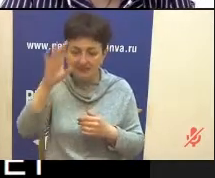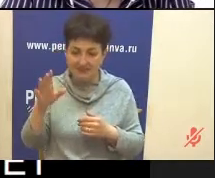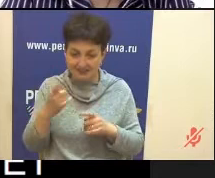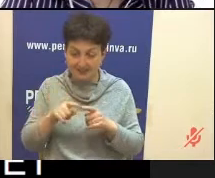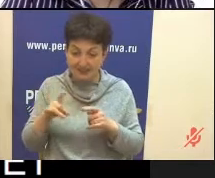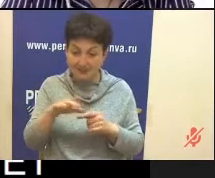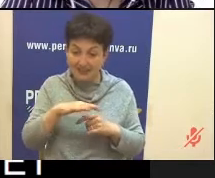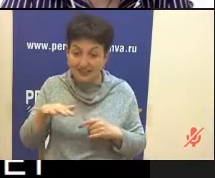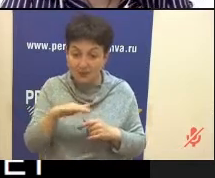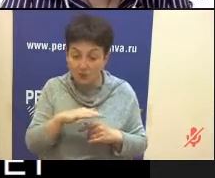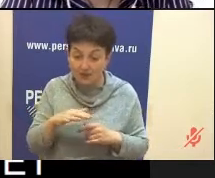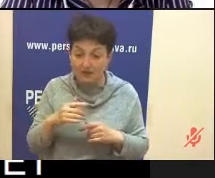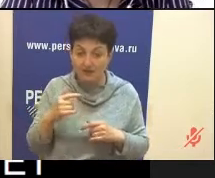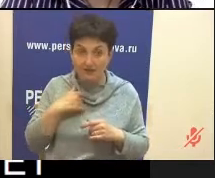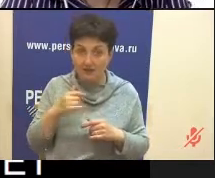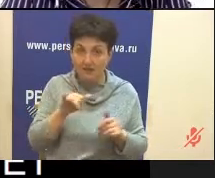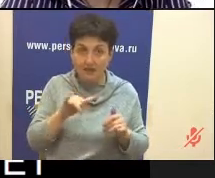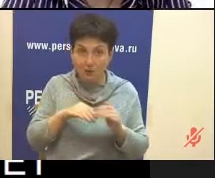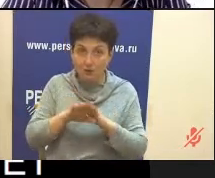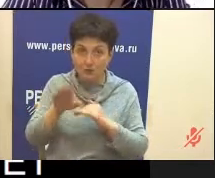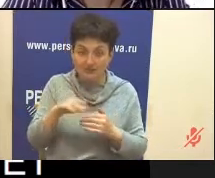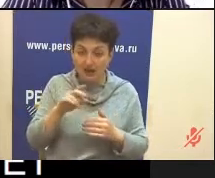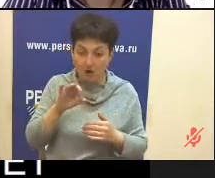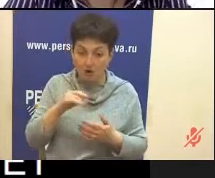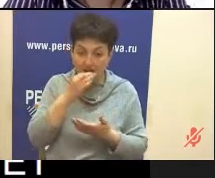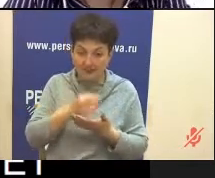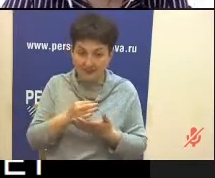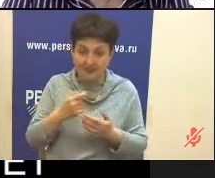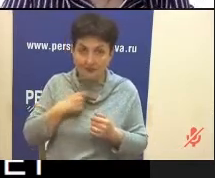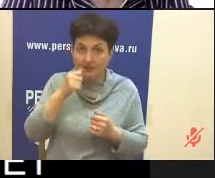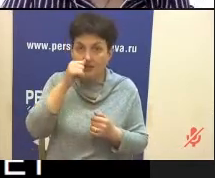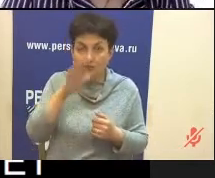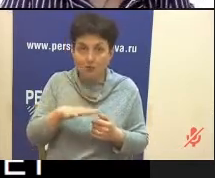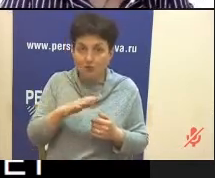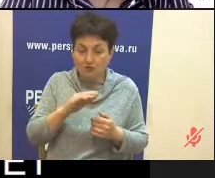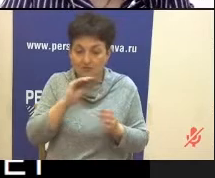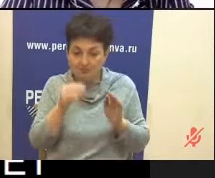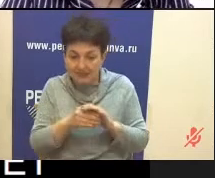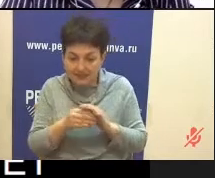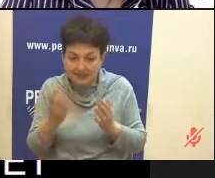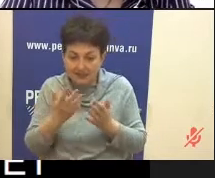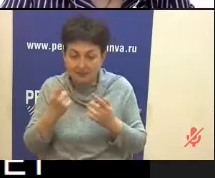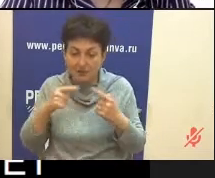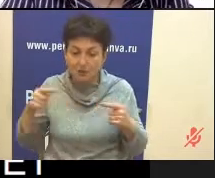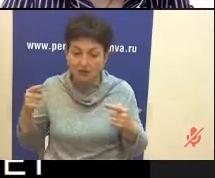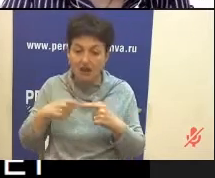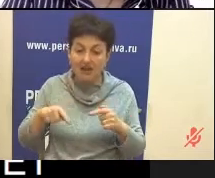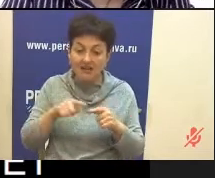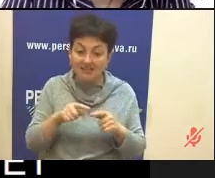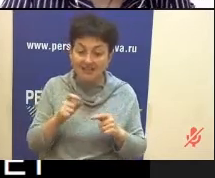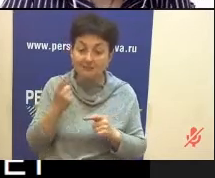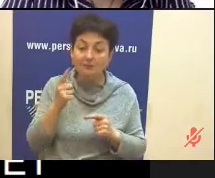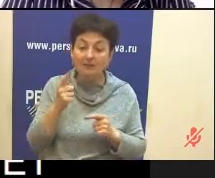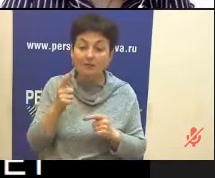являются самыми известными в этом регионе, и поэтому нам некуда с вами уйти от ответственности, да, мы не можем прикрыться какими-либо